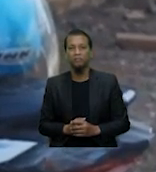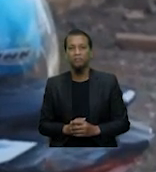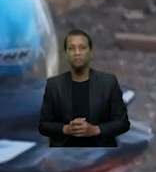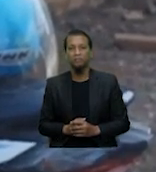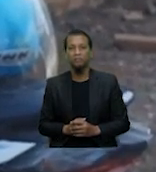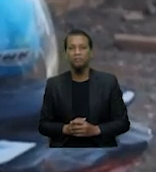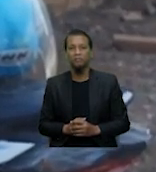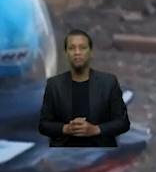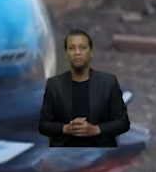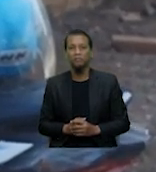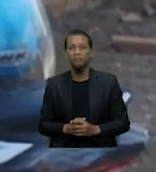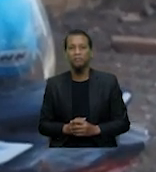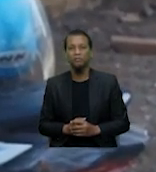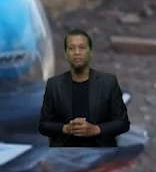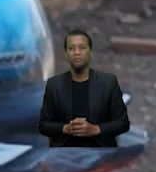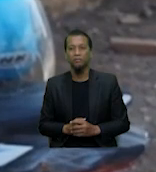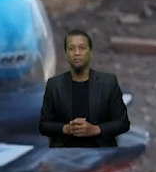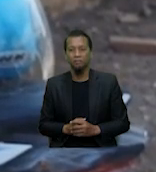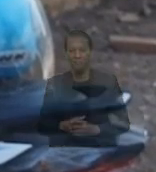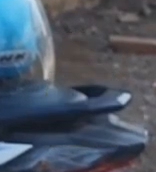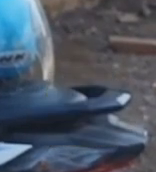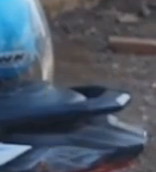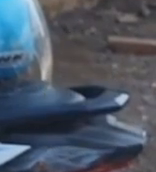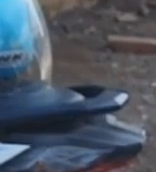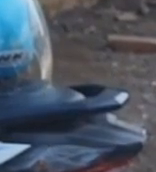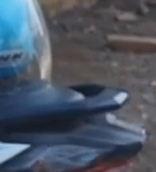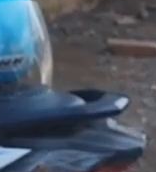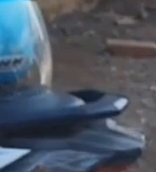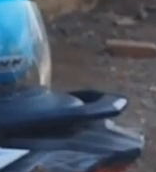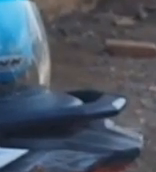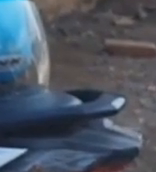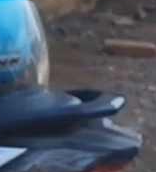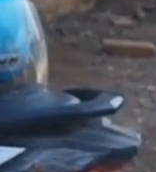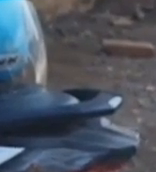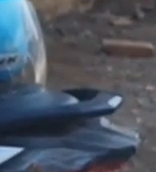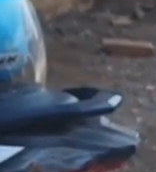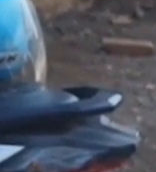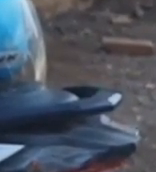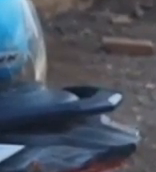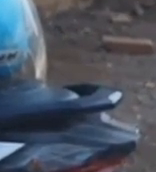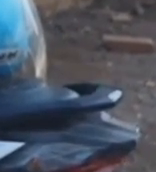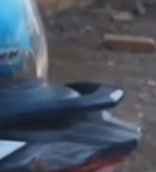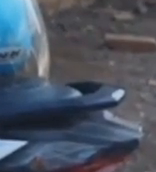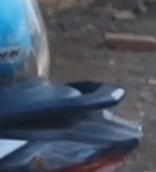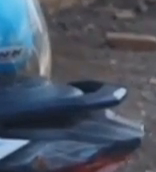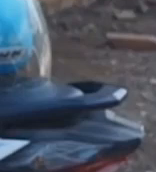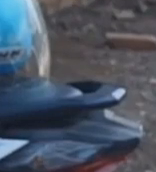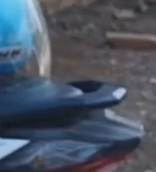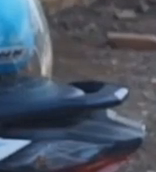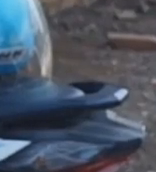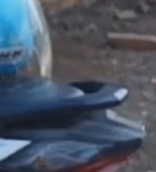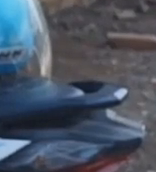sulit main dan sebagainya. Dan itu digiring dari lapang ke sini. Digiring dari lapang, dari